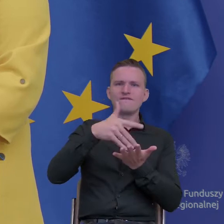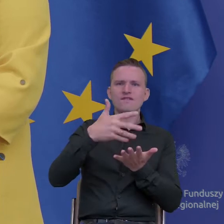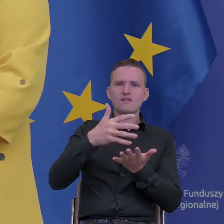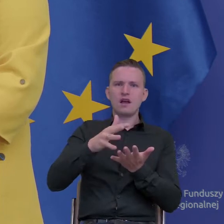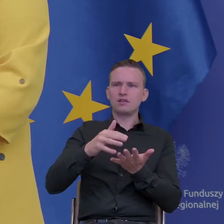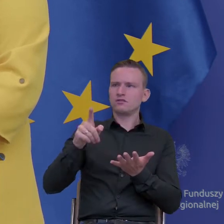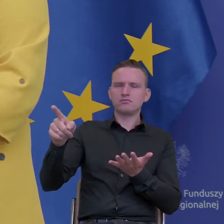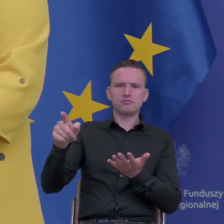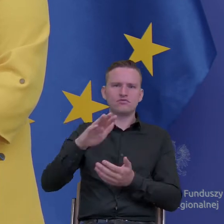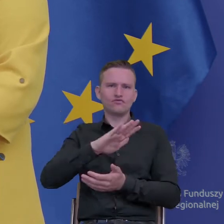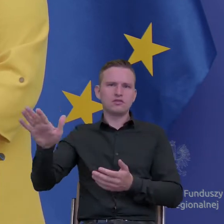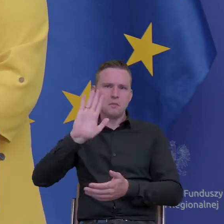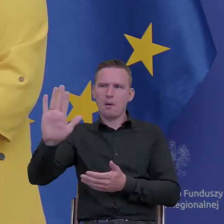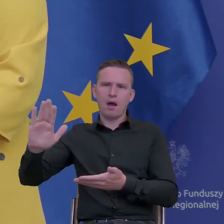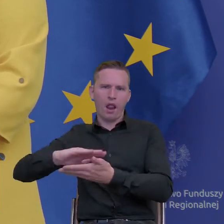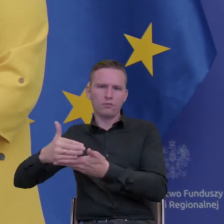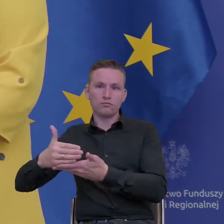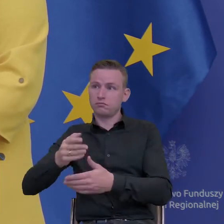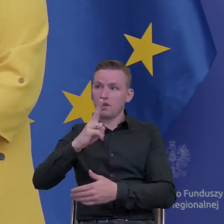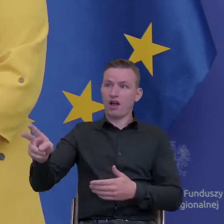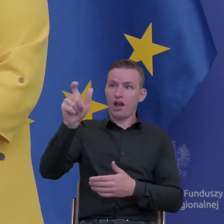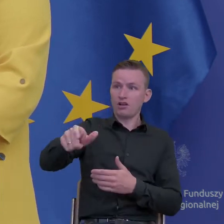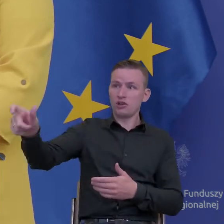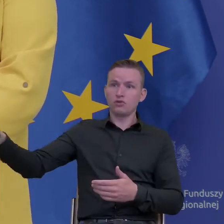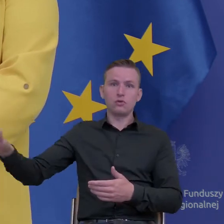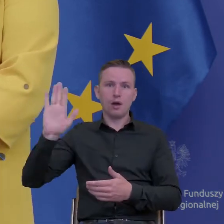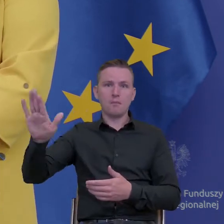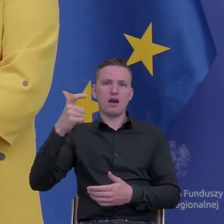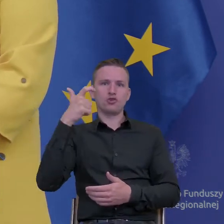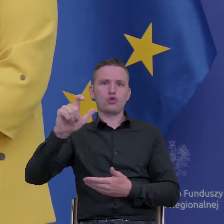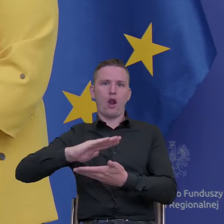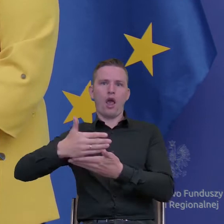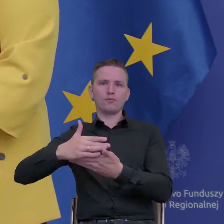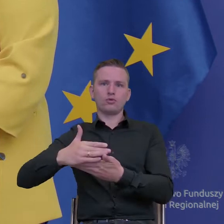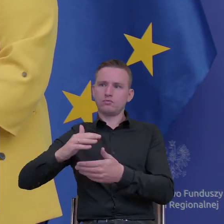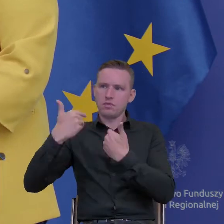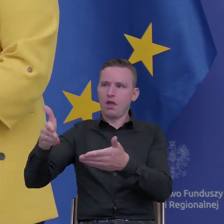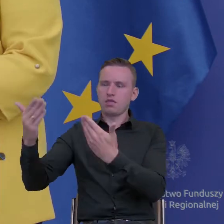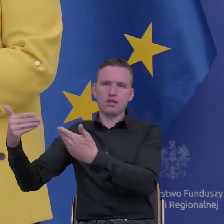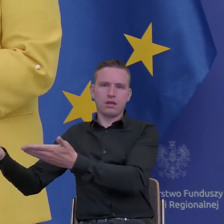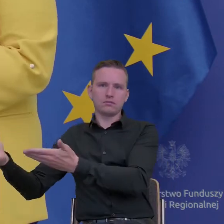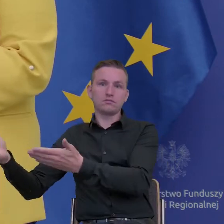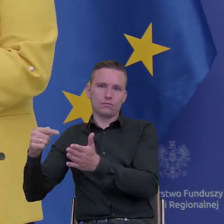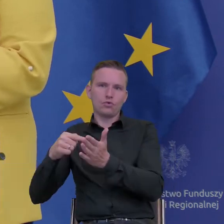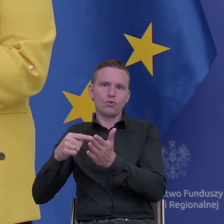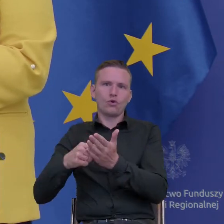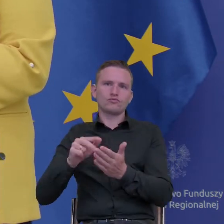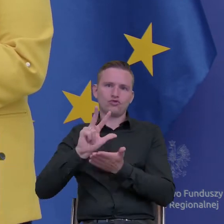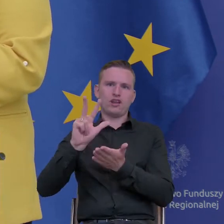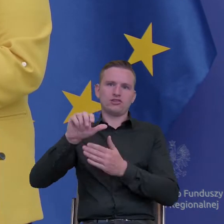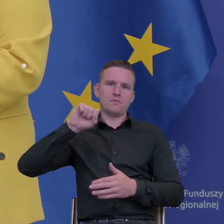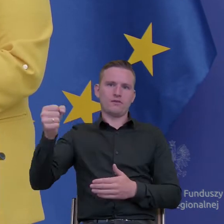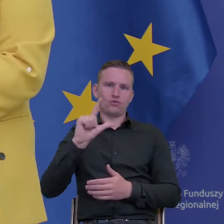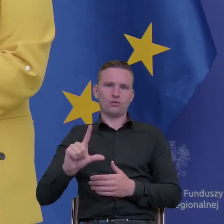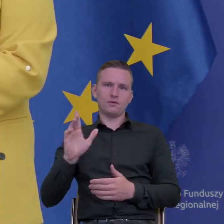które każdego dnia są inwestowane w poprawę dostępności. Tak, aby ten otaczający nas świat był dostępny i